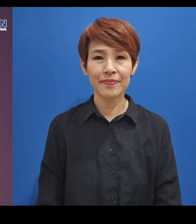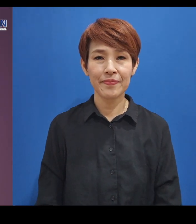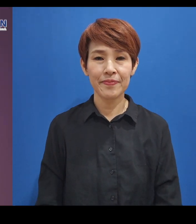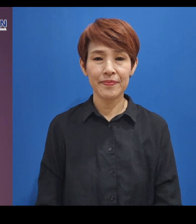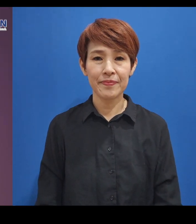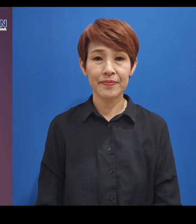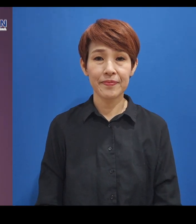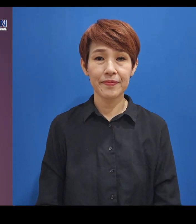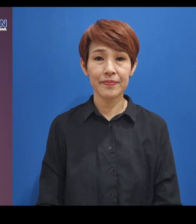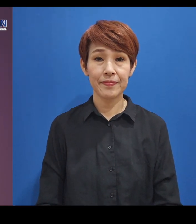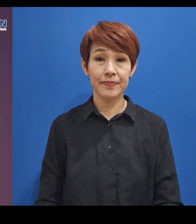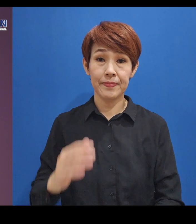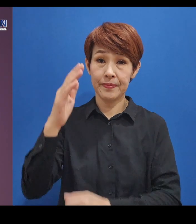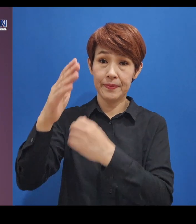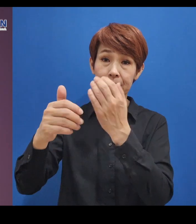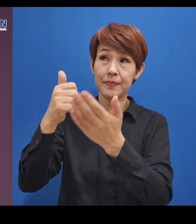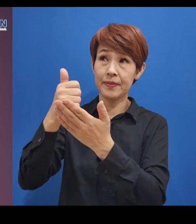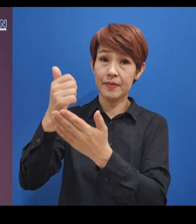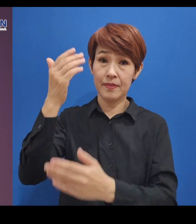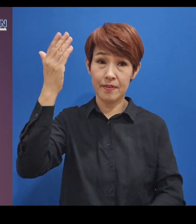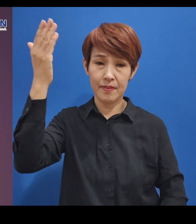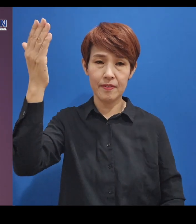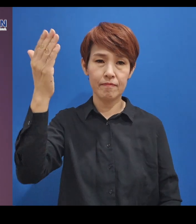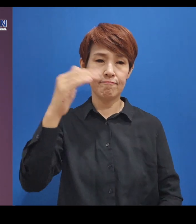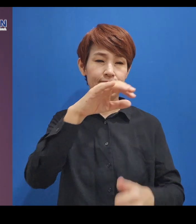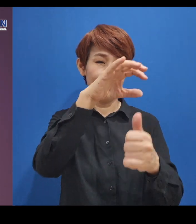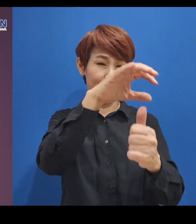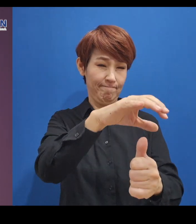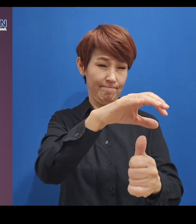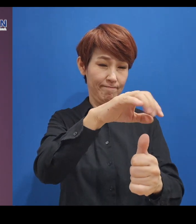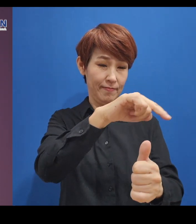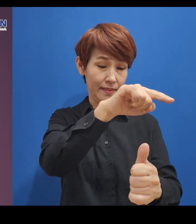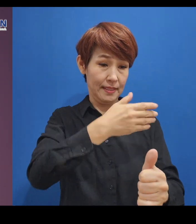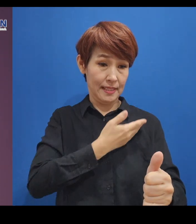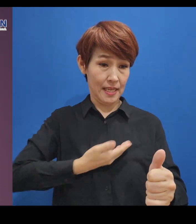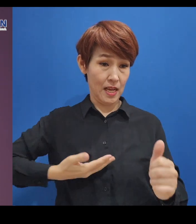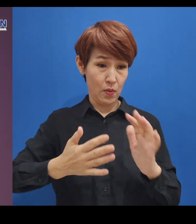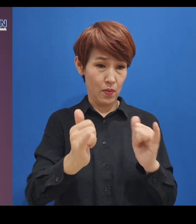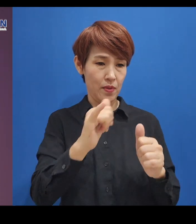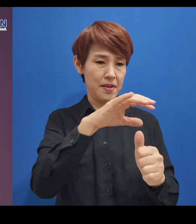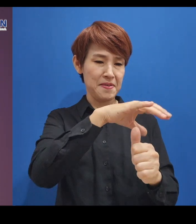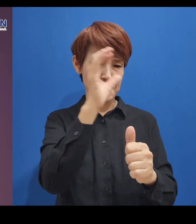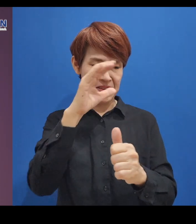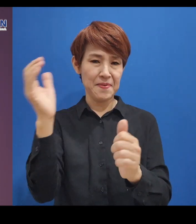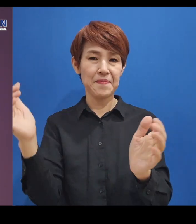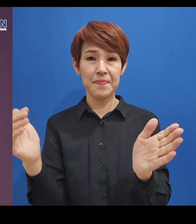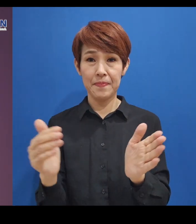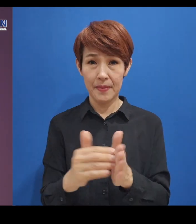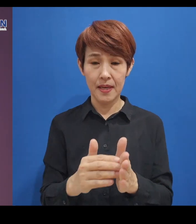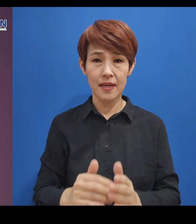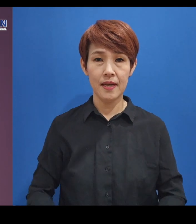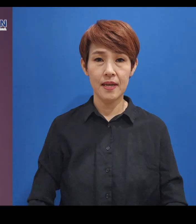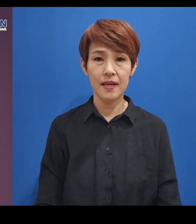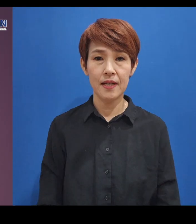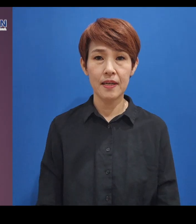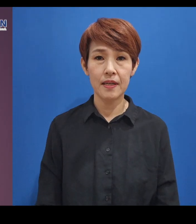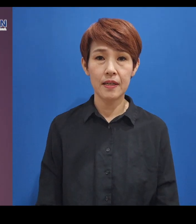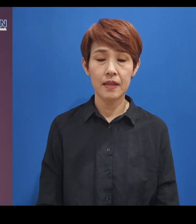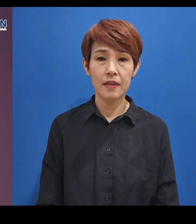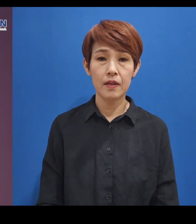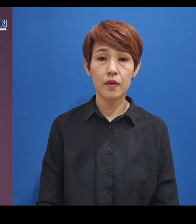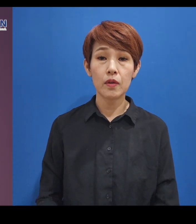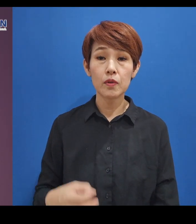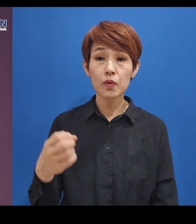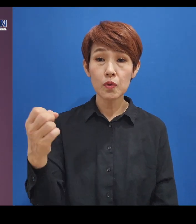그렇게 대주제 하나님께서 옥에 갇혀있는 사도들을 다 풀어냈더니 사내들인 공의회가 또다시 그 사도들을